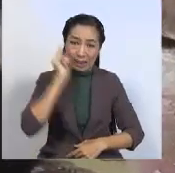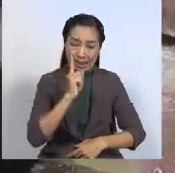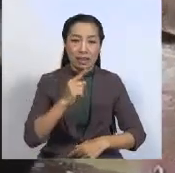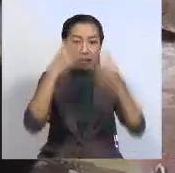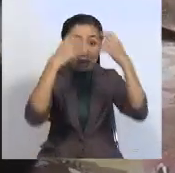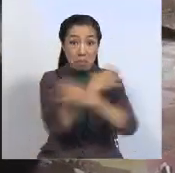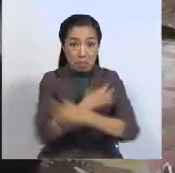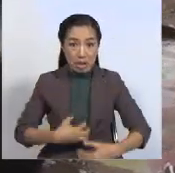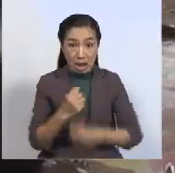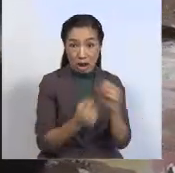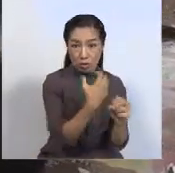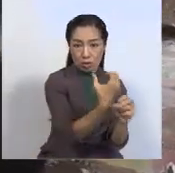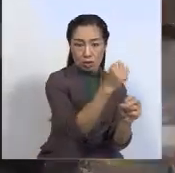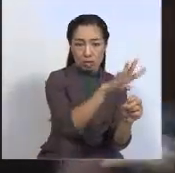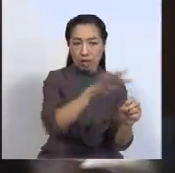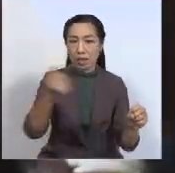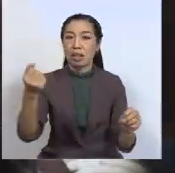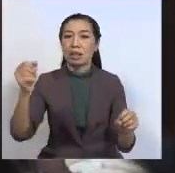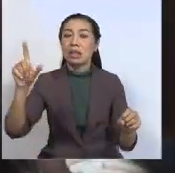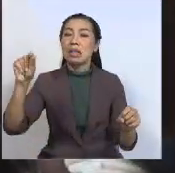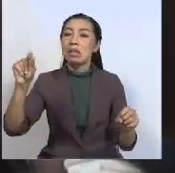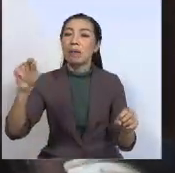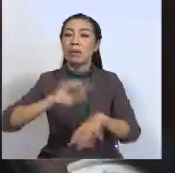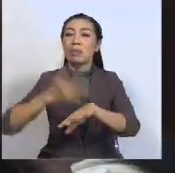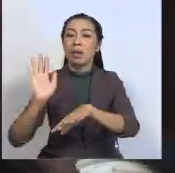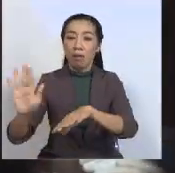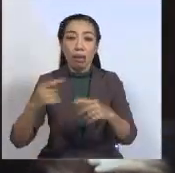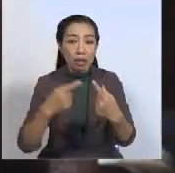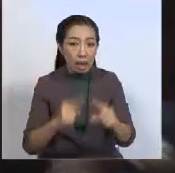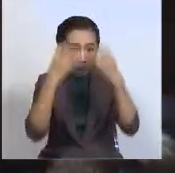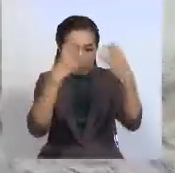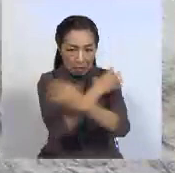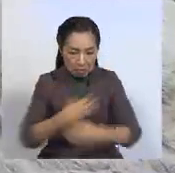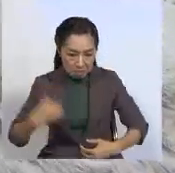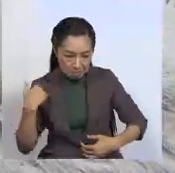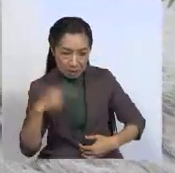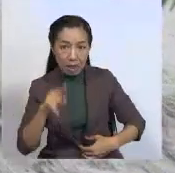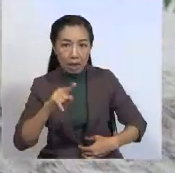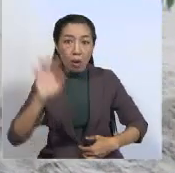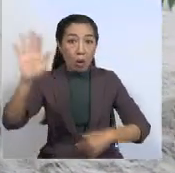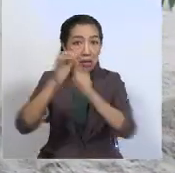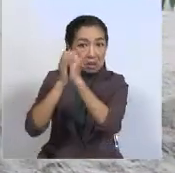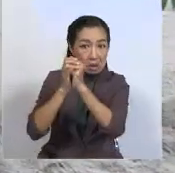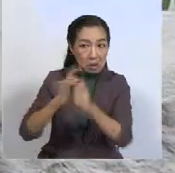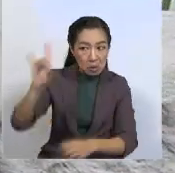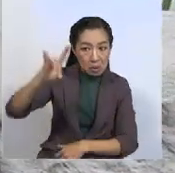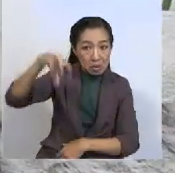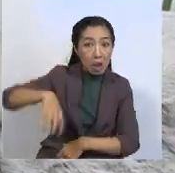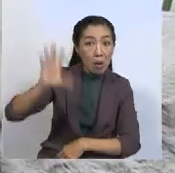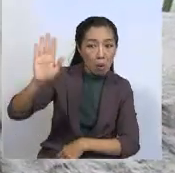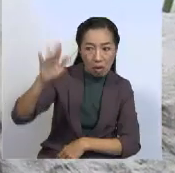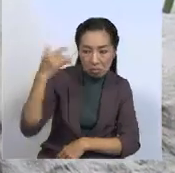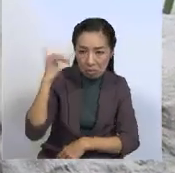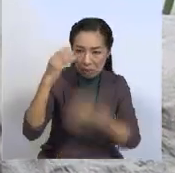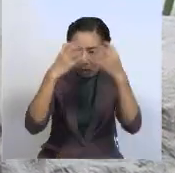แพนด้าอยู่ระหว่าง 14-20 ปีตามธรรมชาติแต่ก็พบว่าในแพนด้าในสวนสัตว์ในประเทศจีนบางแห่งมีอายุยืนถึง38